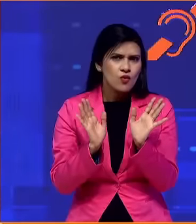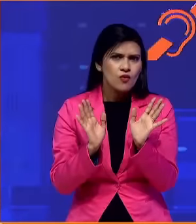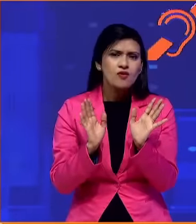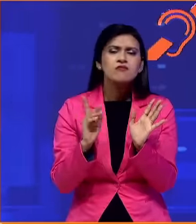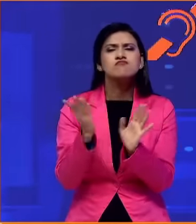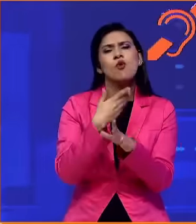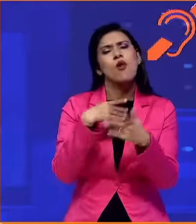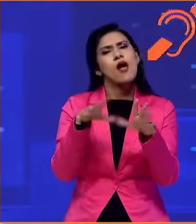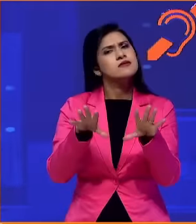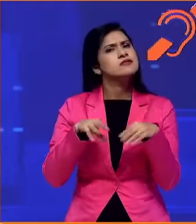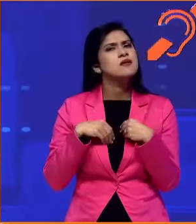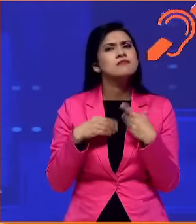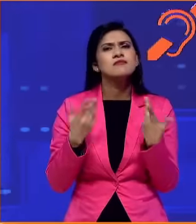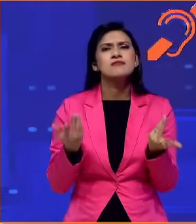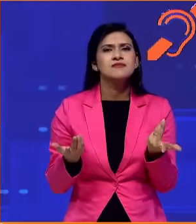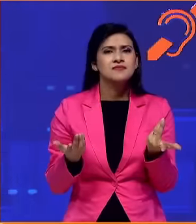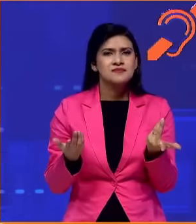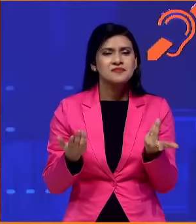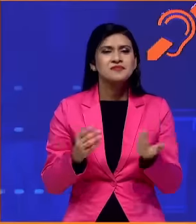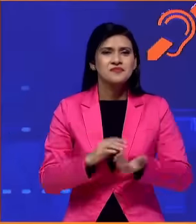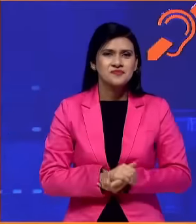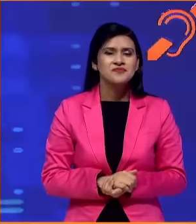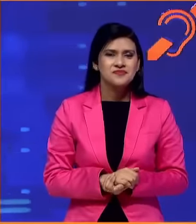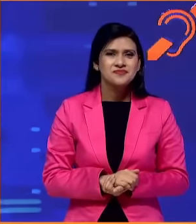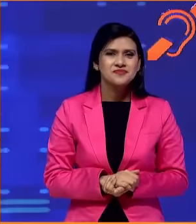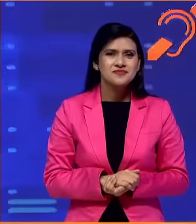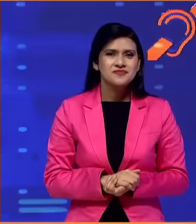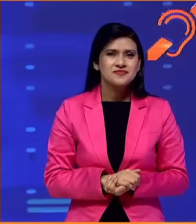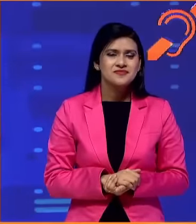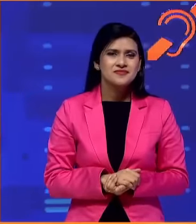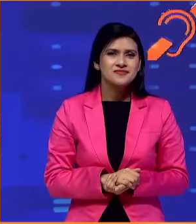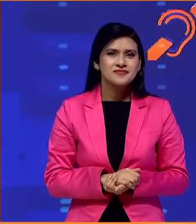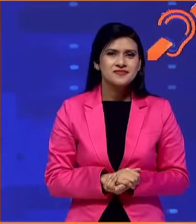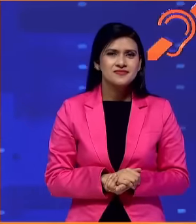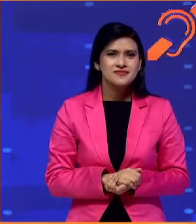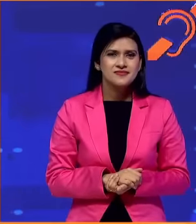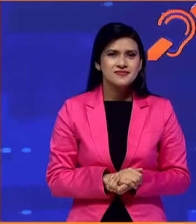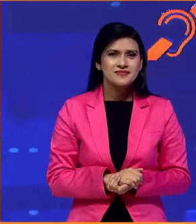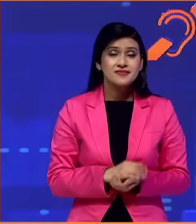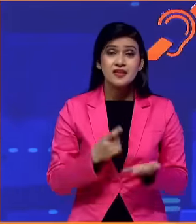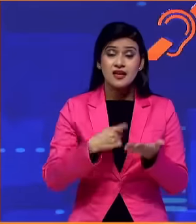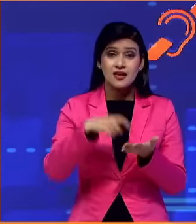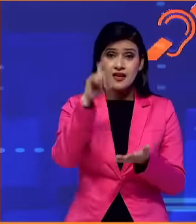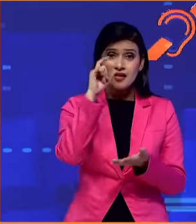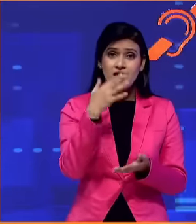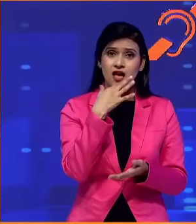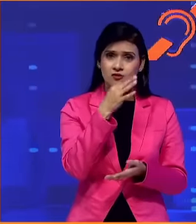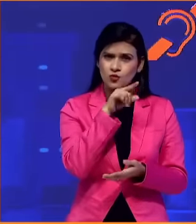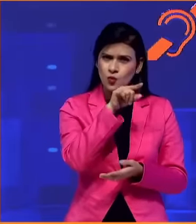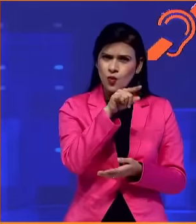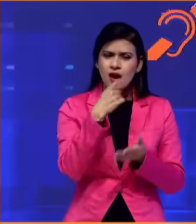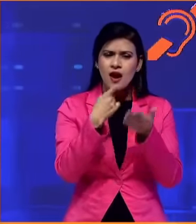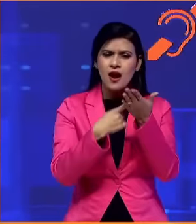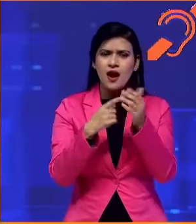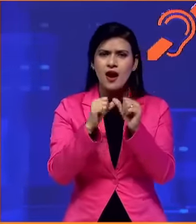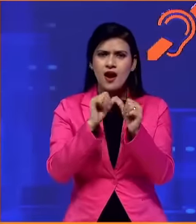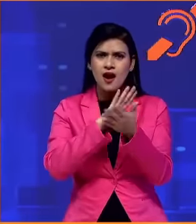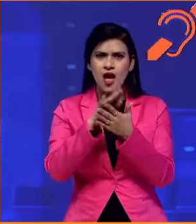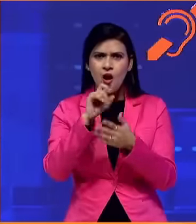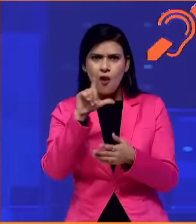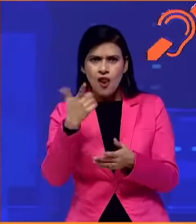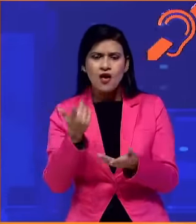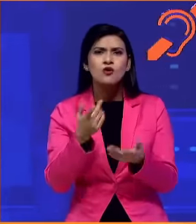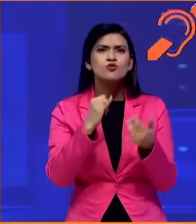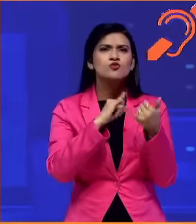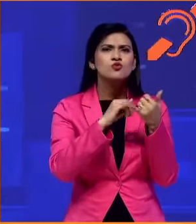ने पार्टीद्वारालिएगएउसनिर्णयकोस्वीकारकरलिया। क्याआपनेकभीइसबारेमेंराहुलगांधीया प्रियंकागांधीसेबातकीहै? अब